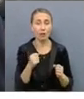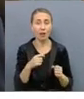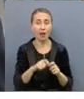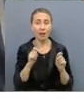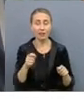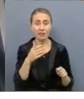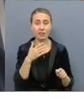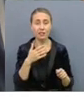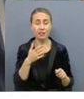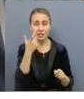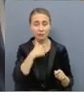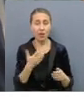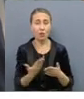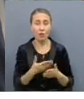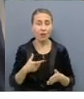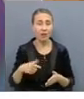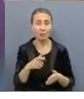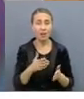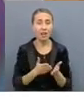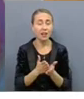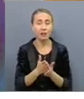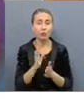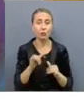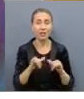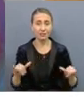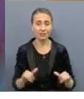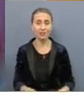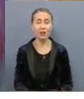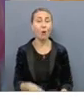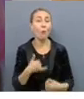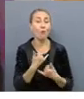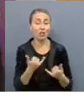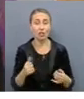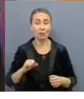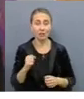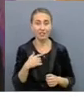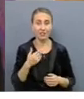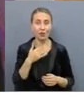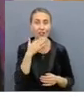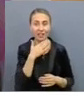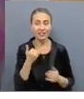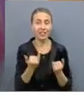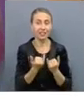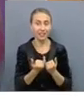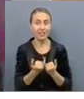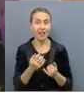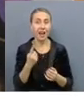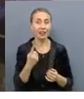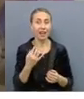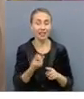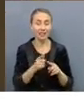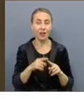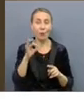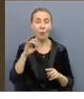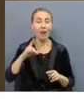новое направление и дальше буду его развивать. Уважаемые друзья, Кокшетау сегодня встречает иностранных гостей, и одна из них – Ольга